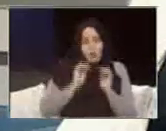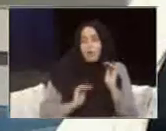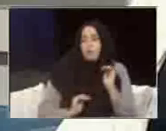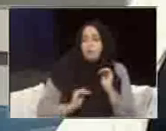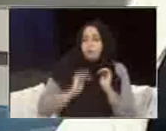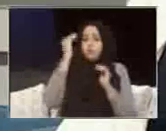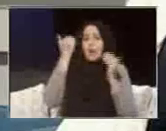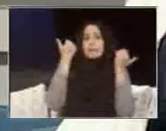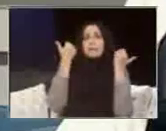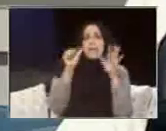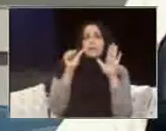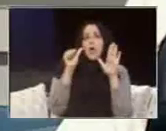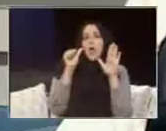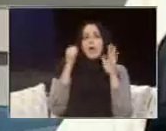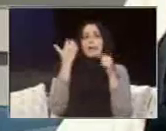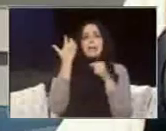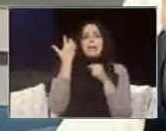الذكور